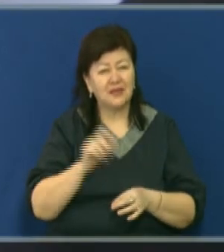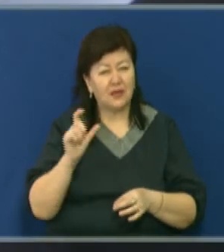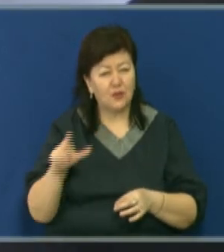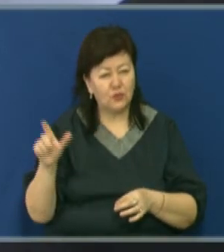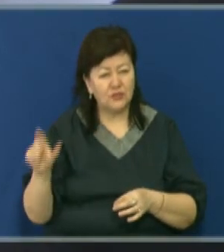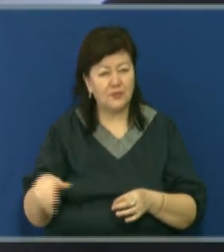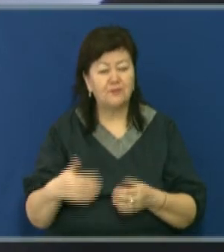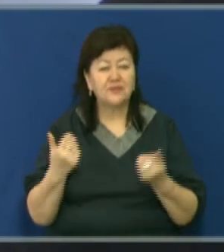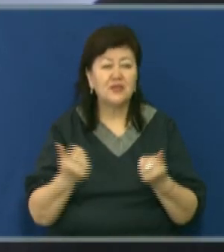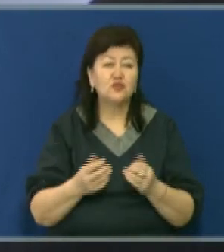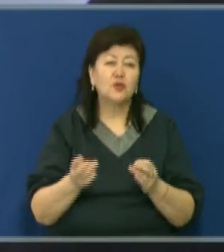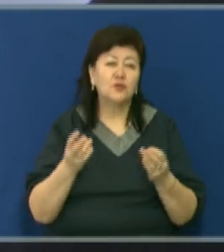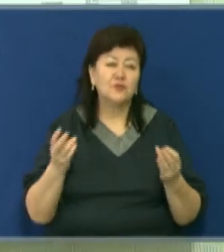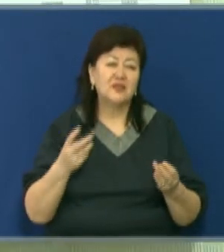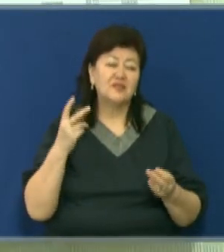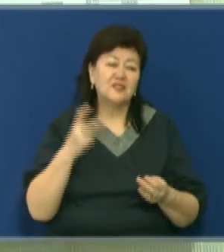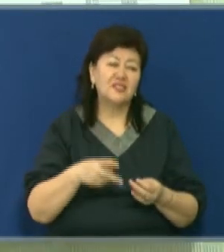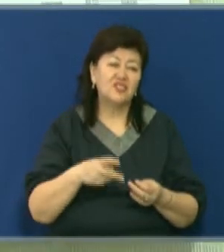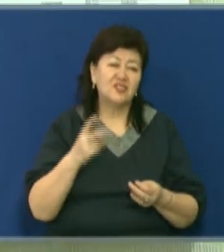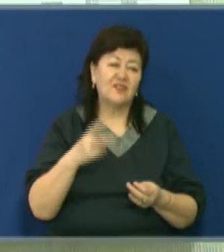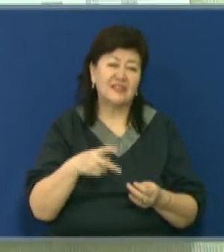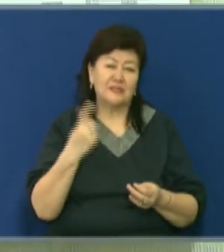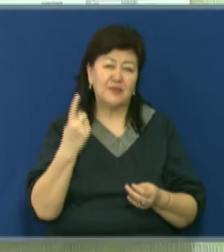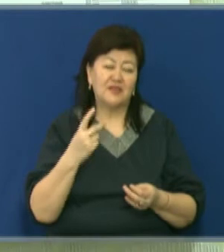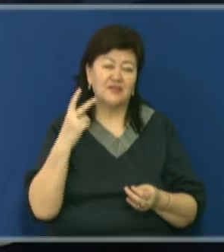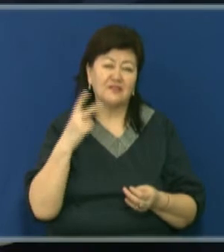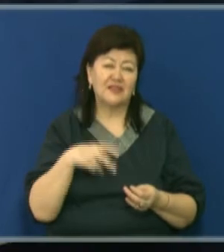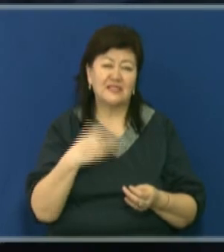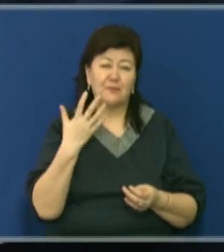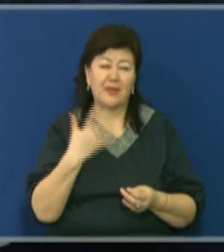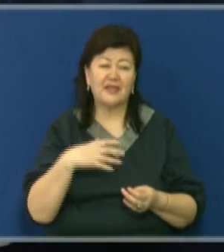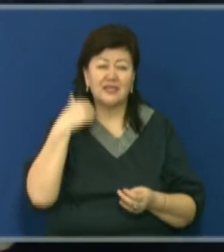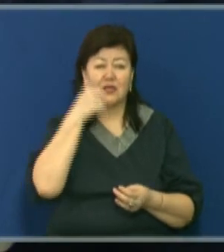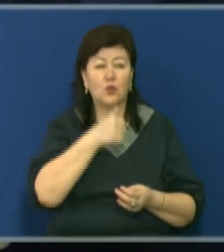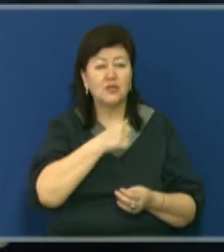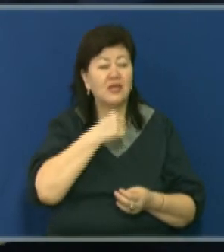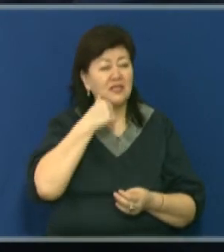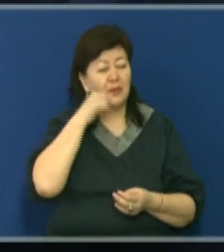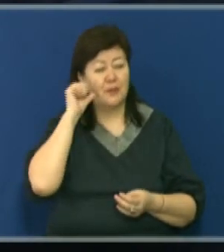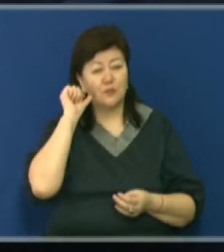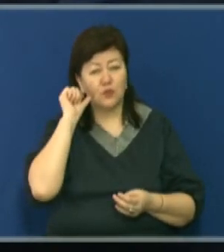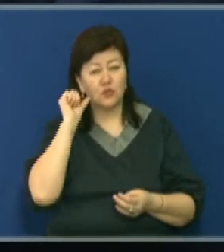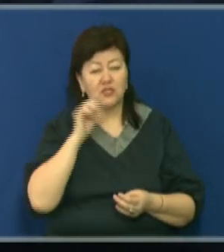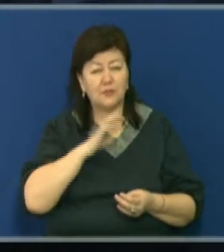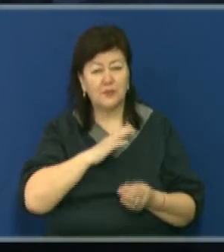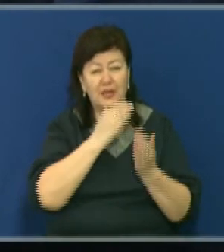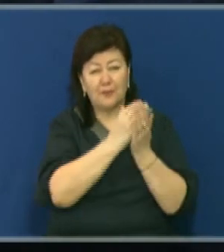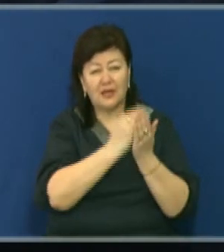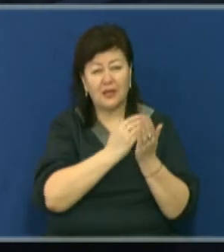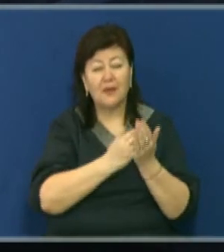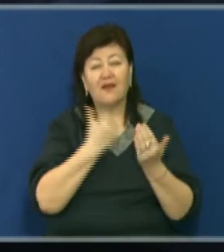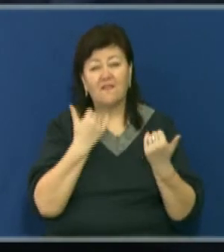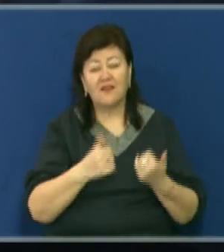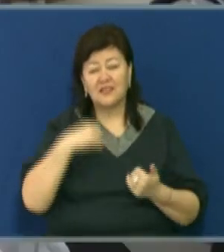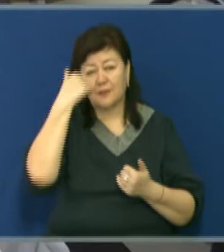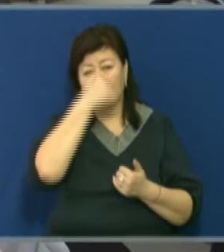жүйесінің тиімділігін арттырудың 2021-2025 жылдарға арналған кешенді бағдарламасын жүзеге асыру шеңберінде ағымдағы жылы